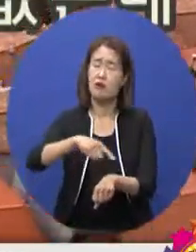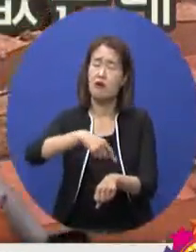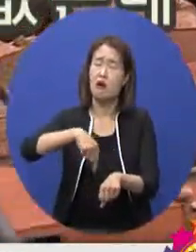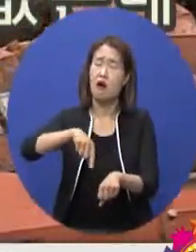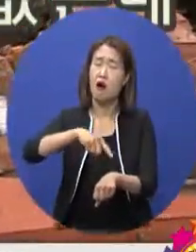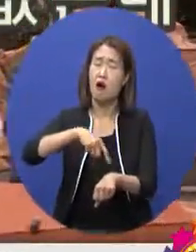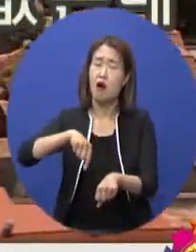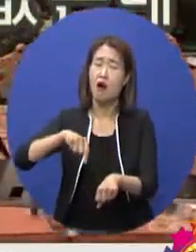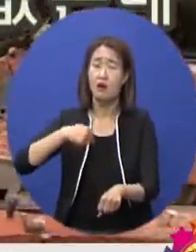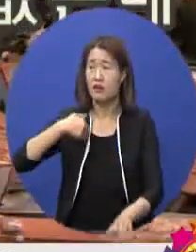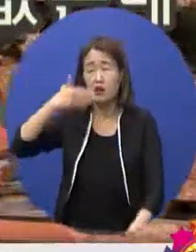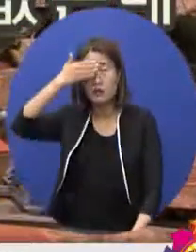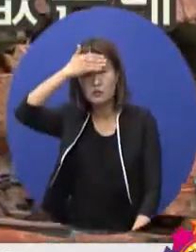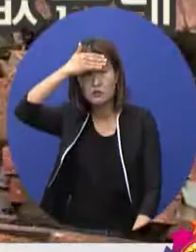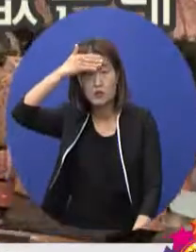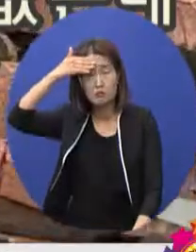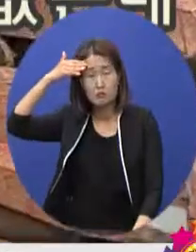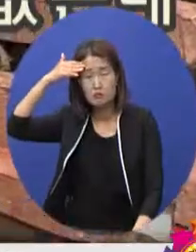흘러간 내